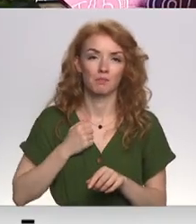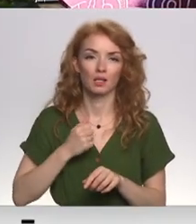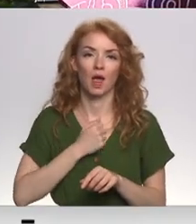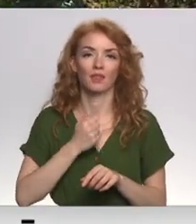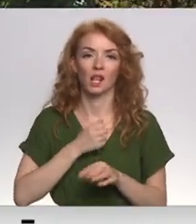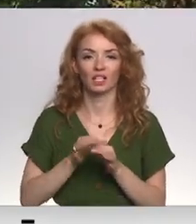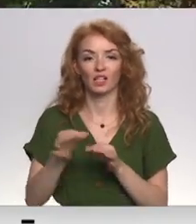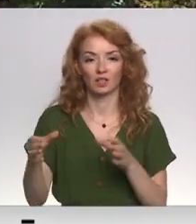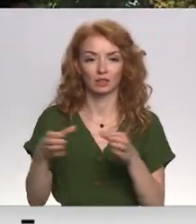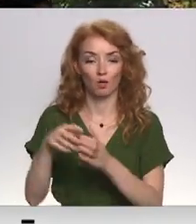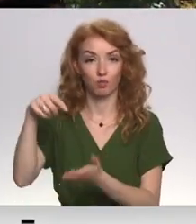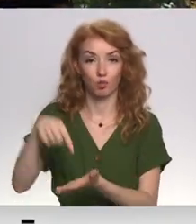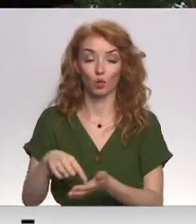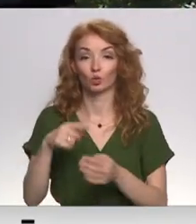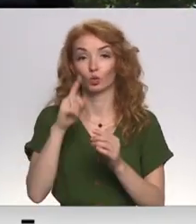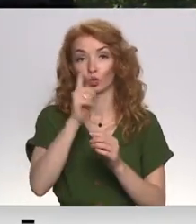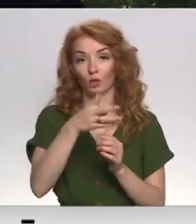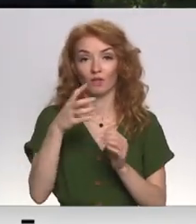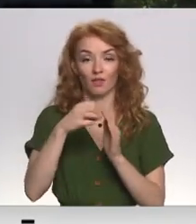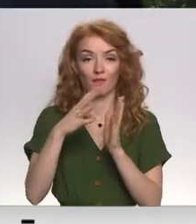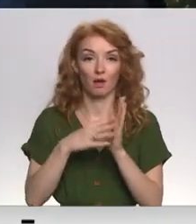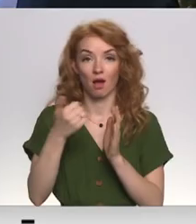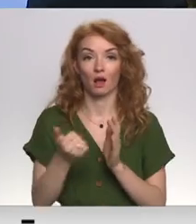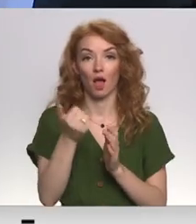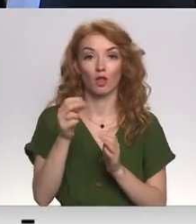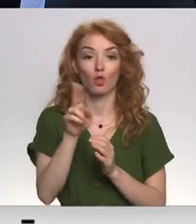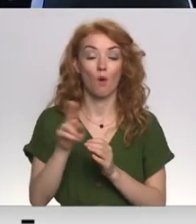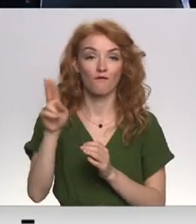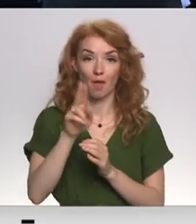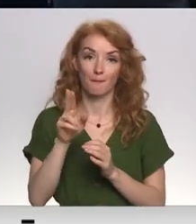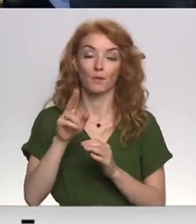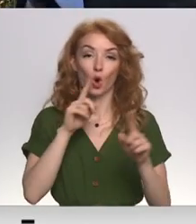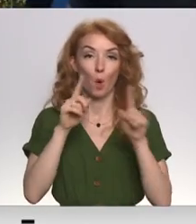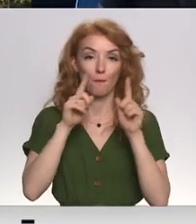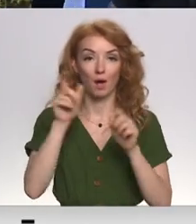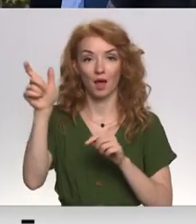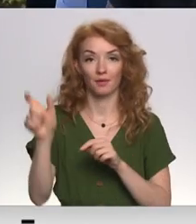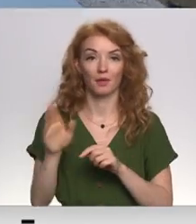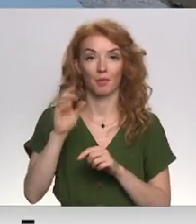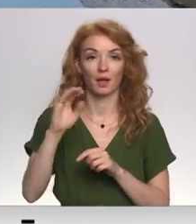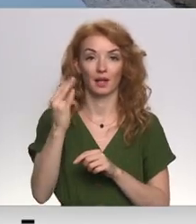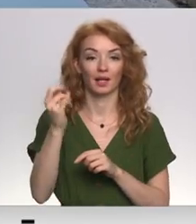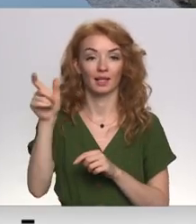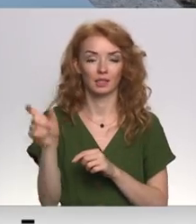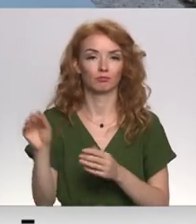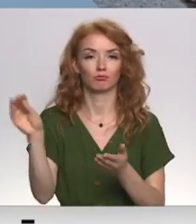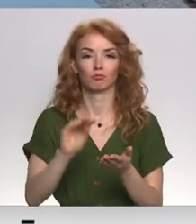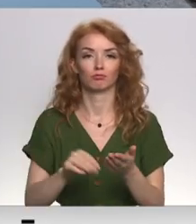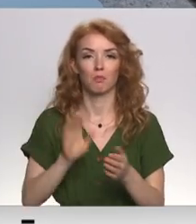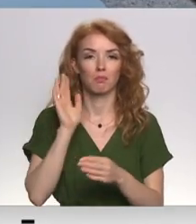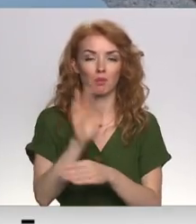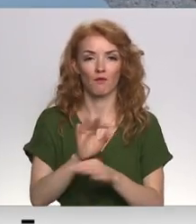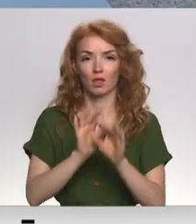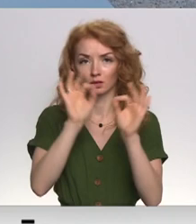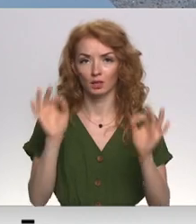komandpunkts, kur 1919. Gada 1. Novembrī divīzijas komandieris Krišjānis Berķis parakstīja pavēli sākt